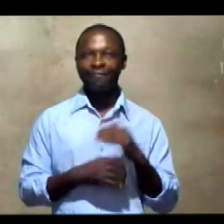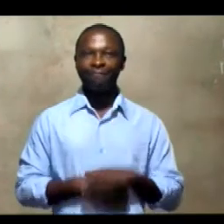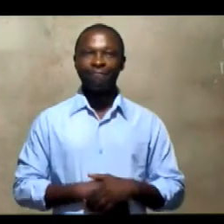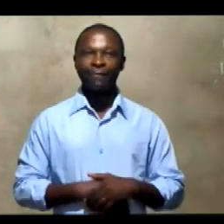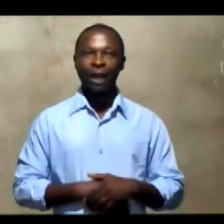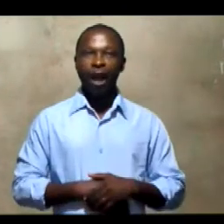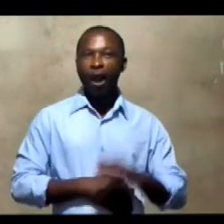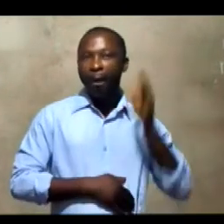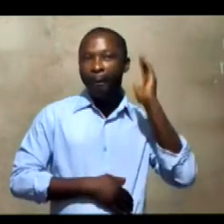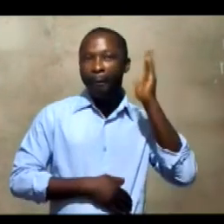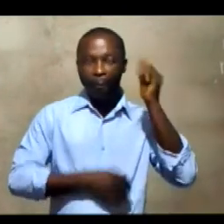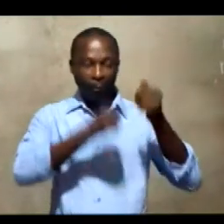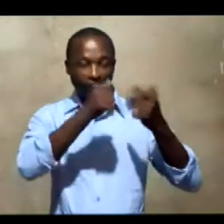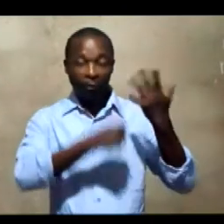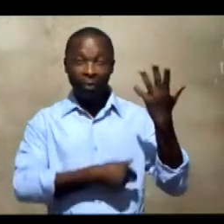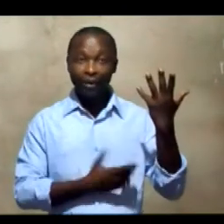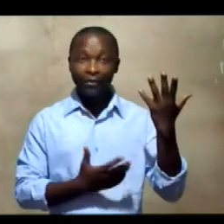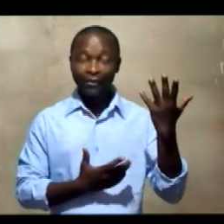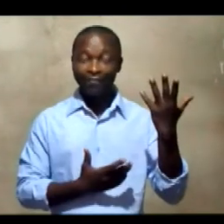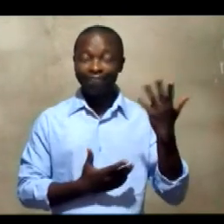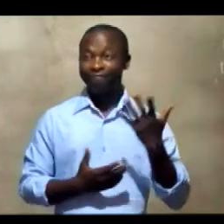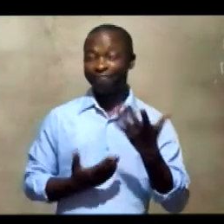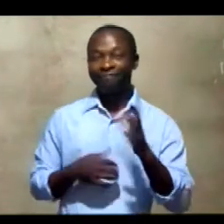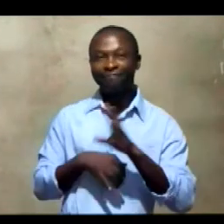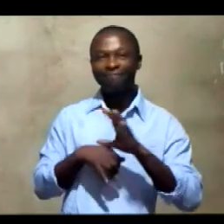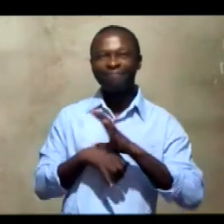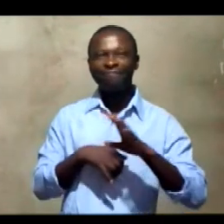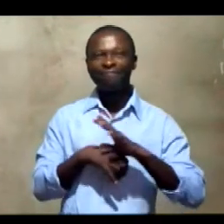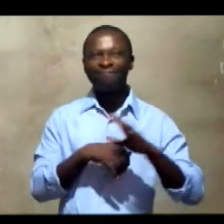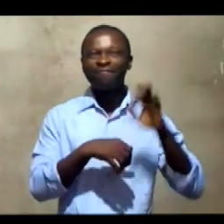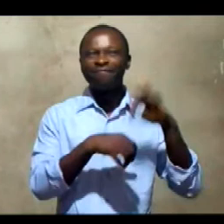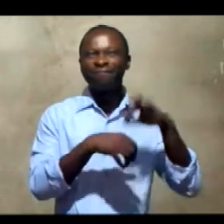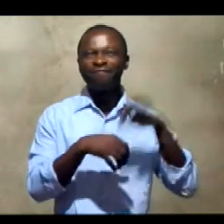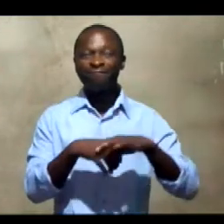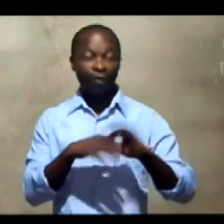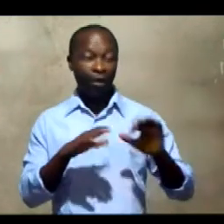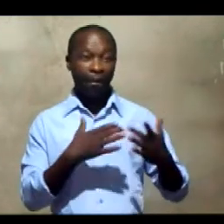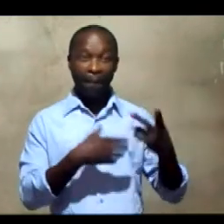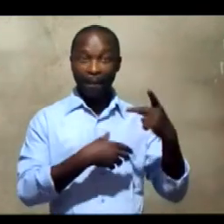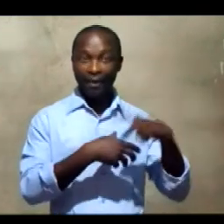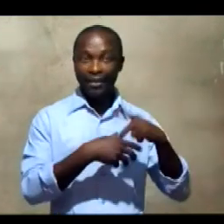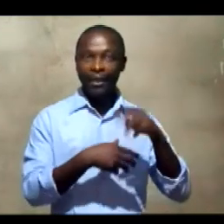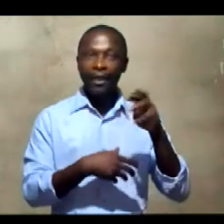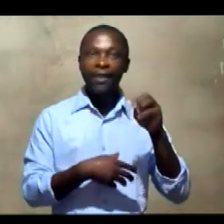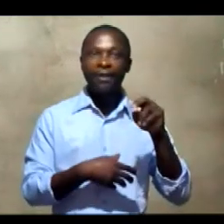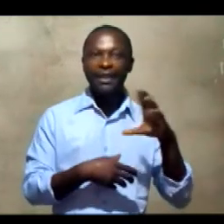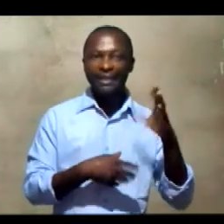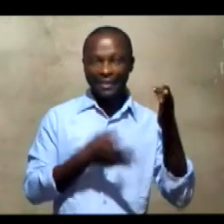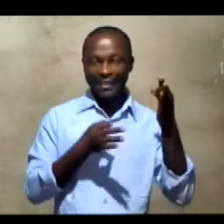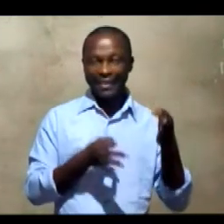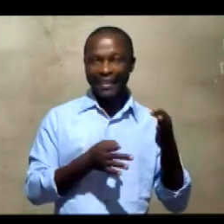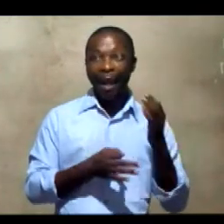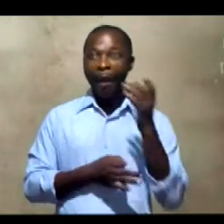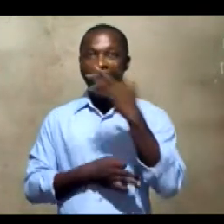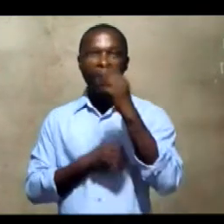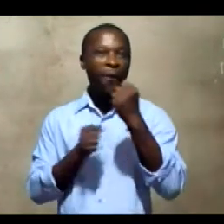pour les élections législatives et municipales, des analystes politiques voient à travers cette décision une stratégie de pression